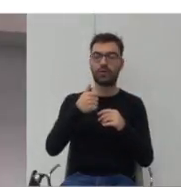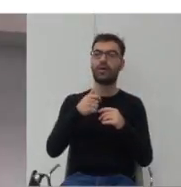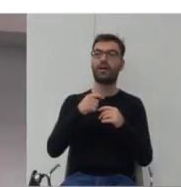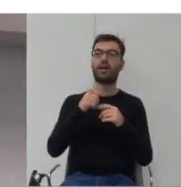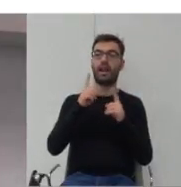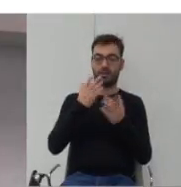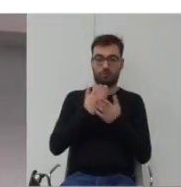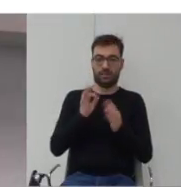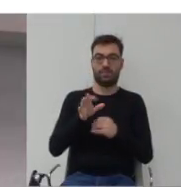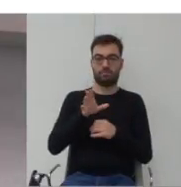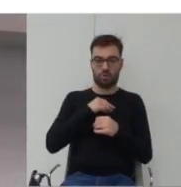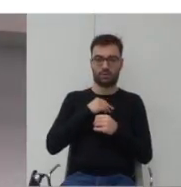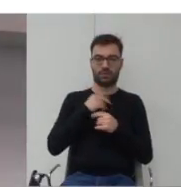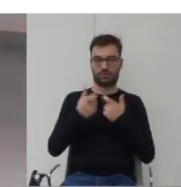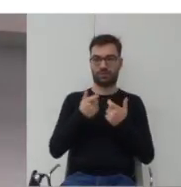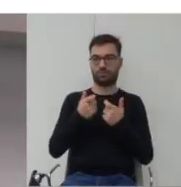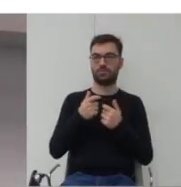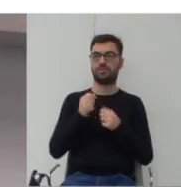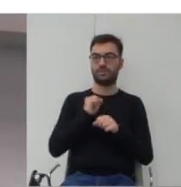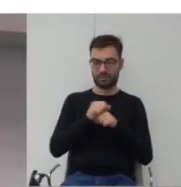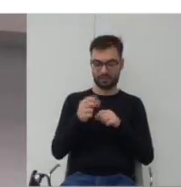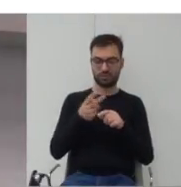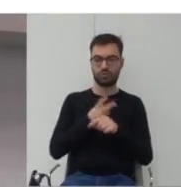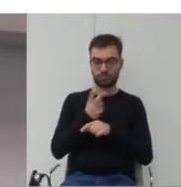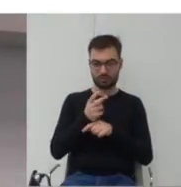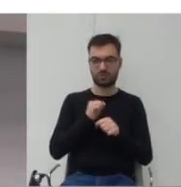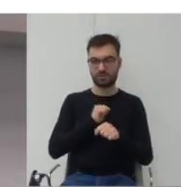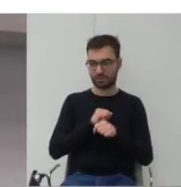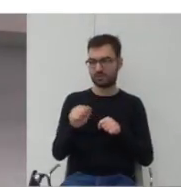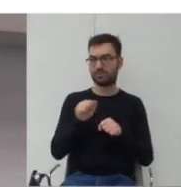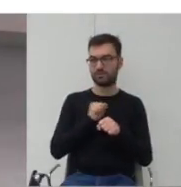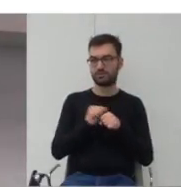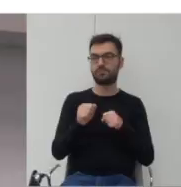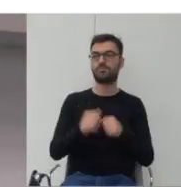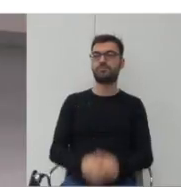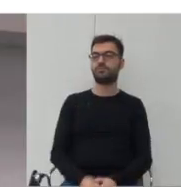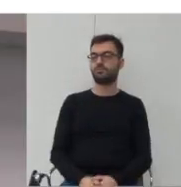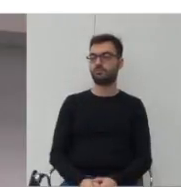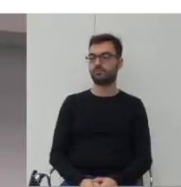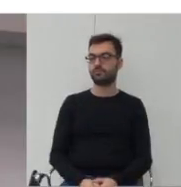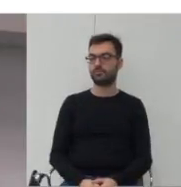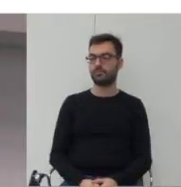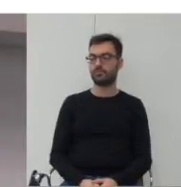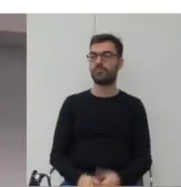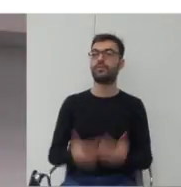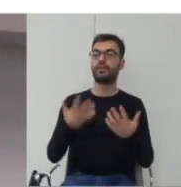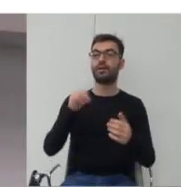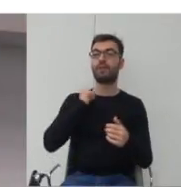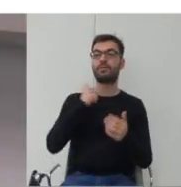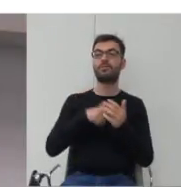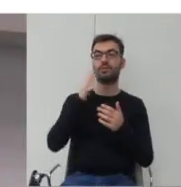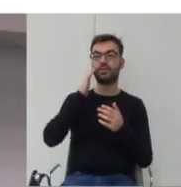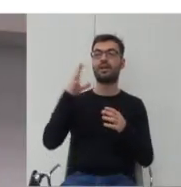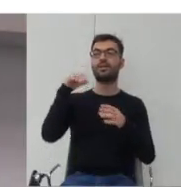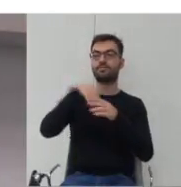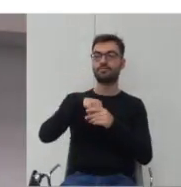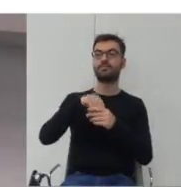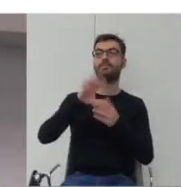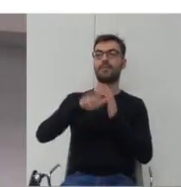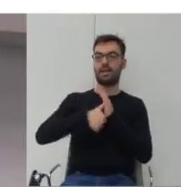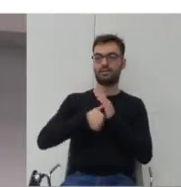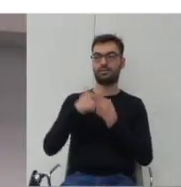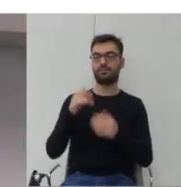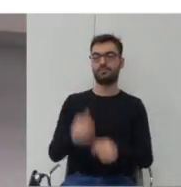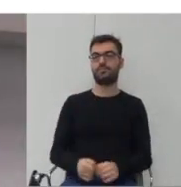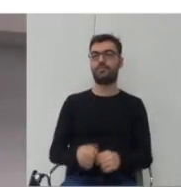jest realnie zbudowane, jest dostępne. Chcielibyśmy, żeby to mieszkanie było przede wszystkim w mieście,